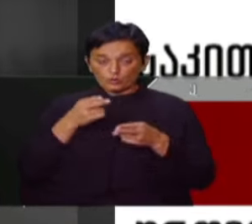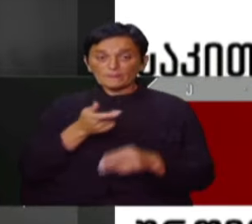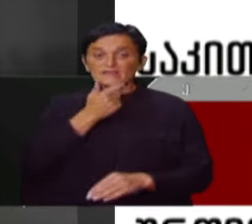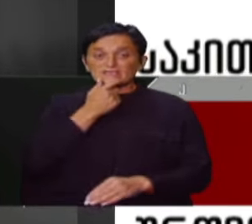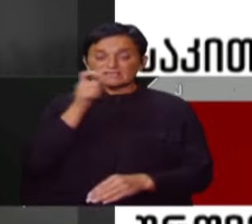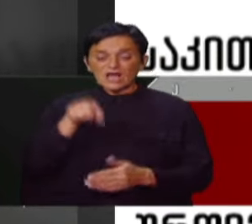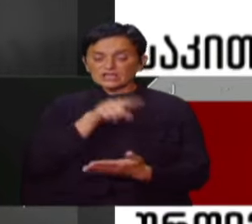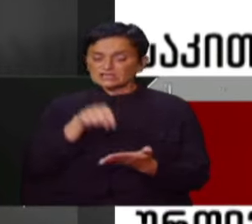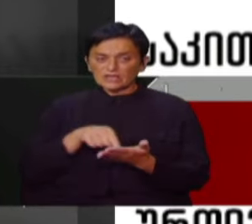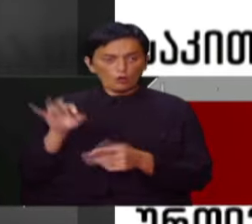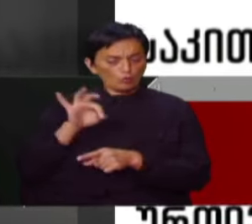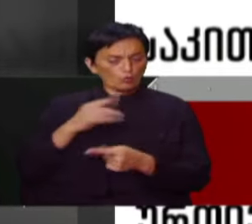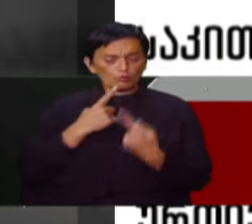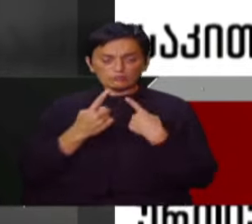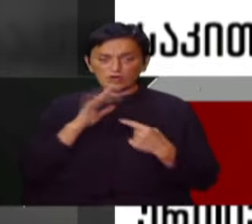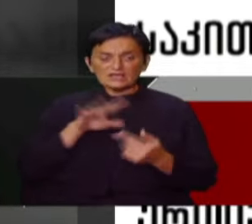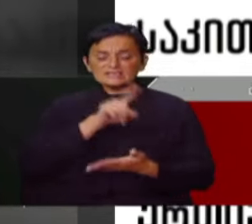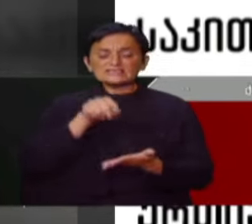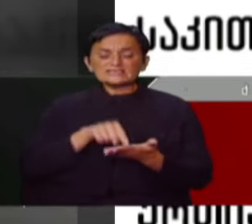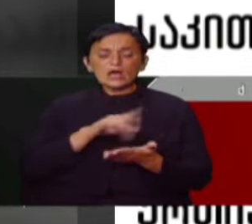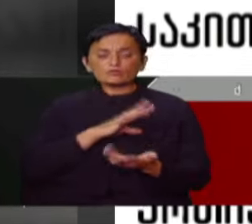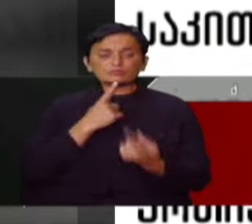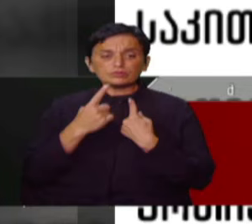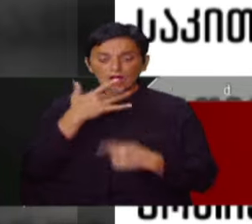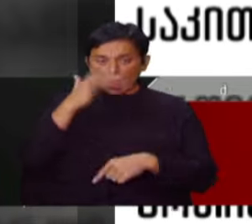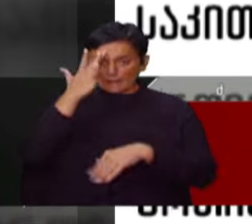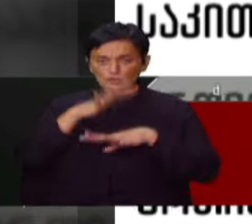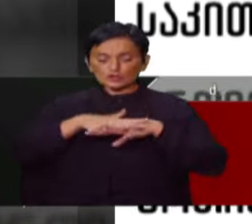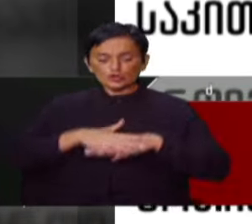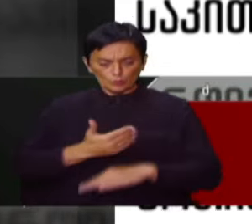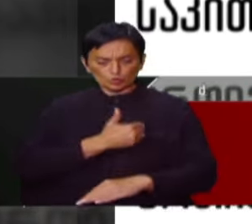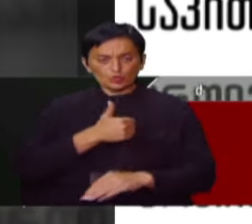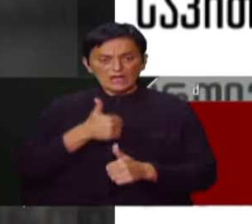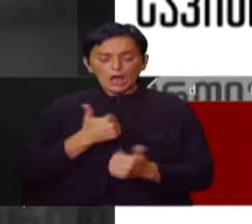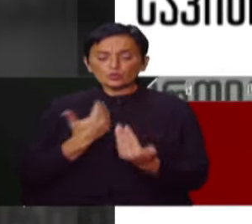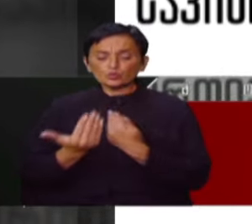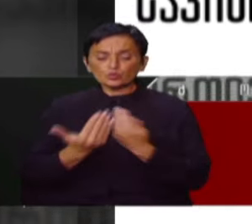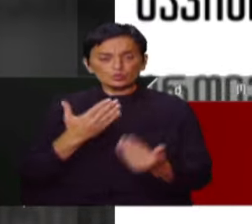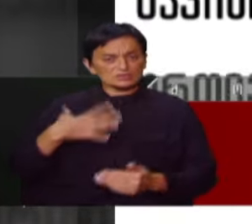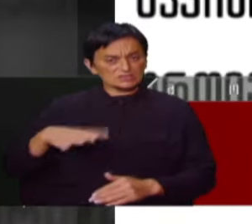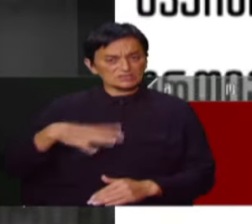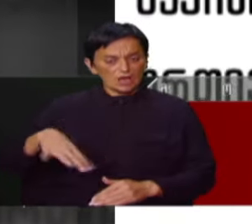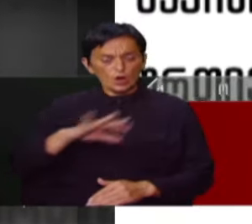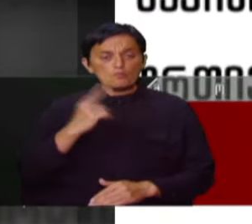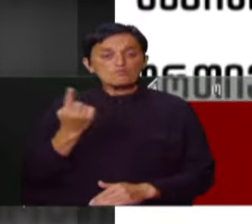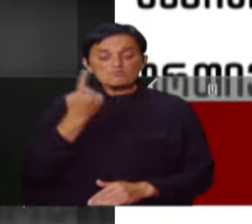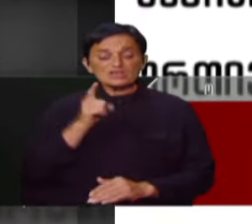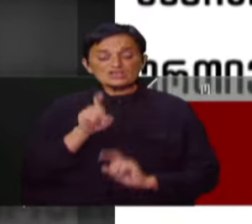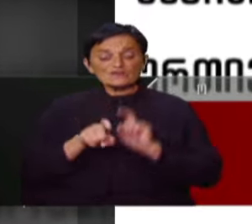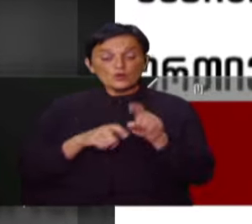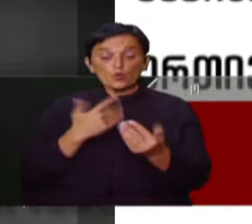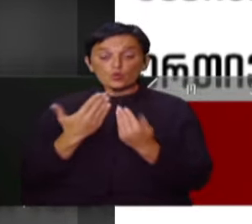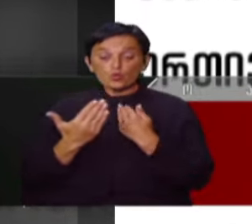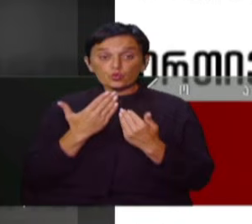Saakashvili sakitkhi ar ganxilula. Ganxilvis sakitkhi iqo is rom Amerikis shertebul shtatebs surs kargi urtiertoba sakartvelostan da is rom pirveli nabiji